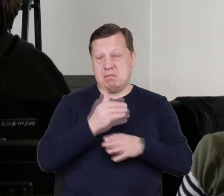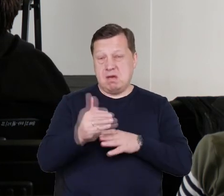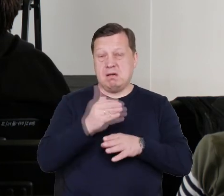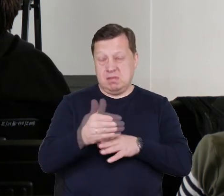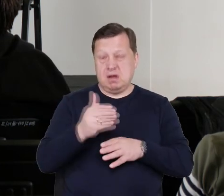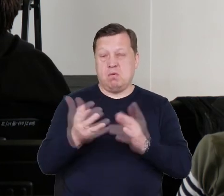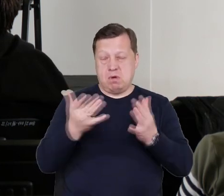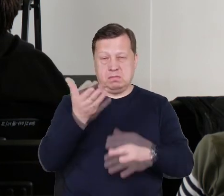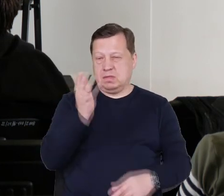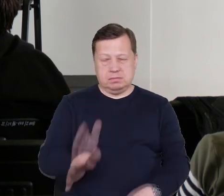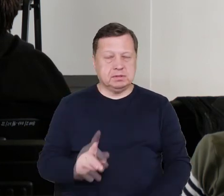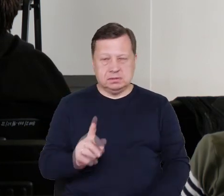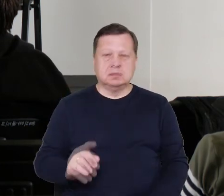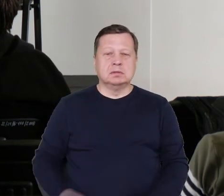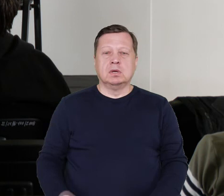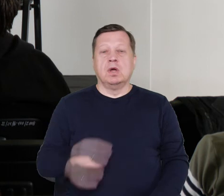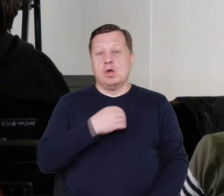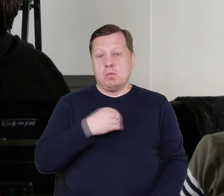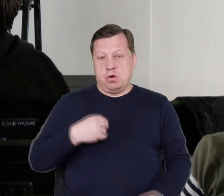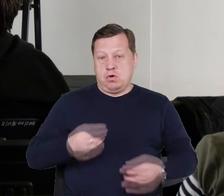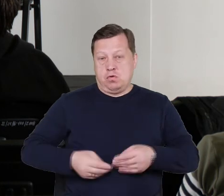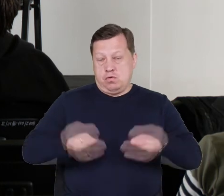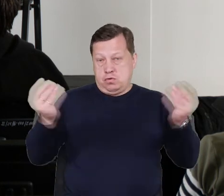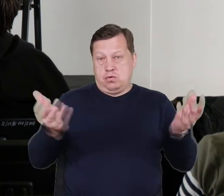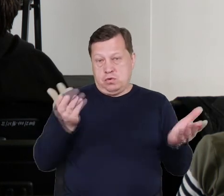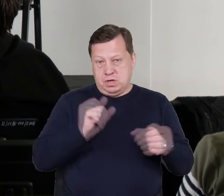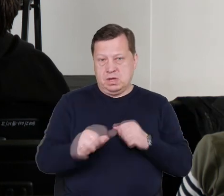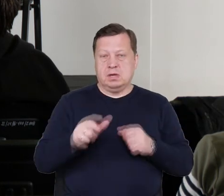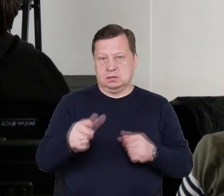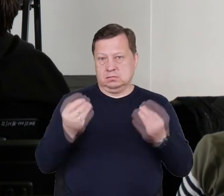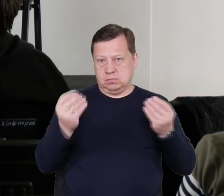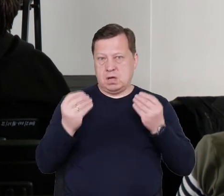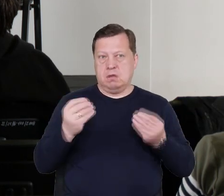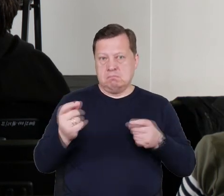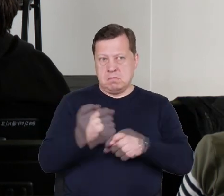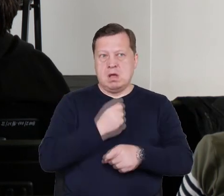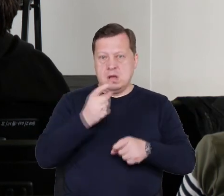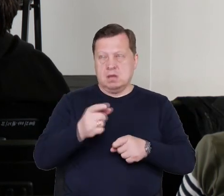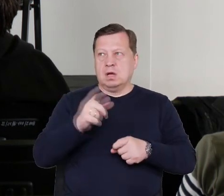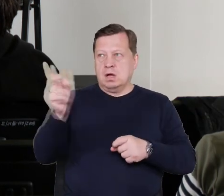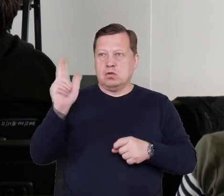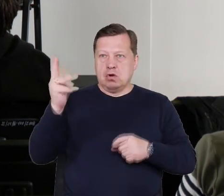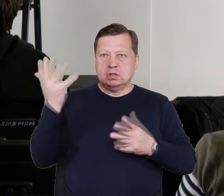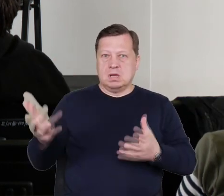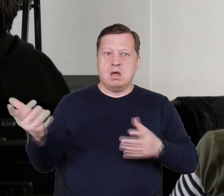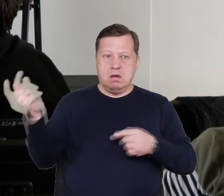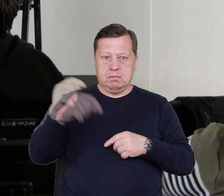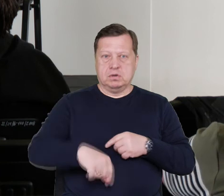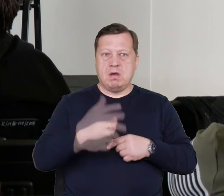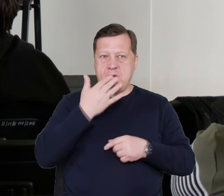też Polska też się rozwinęła jest pewnym sensie teraz atrakcyjniejszym krajem dla osób które chciałyby